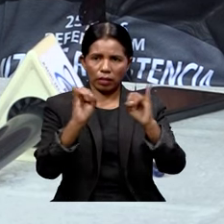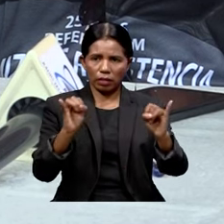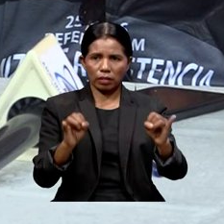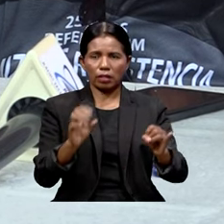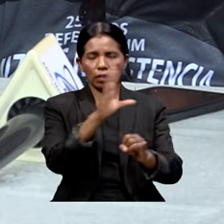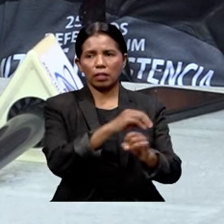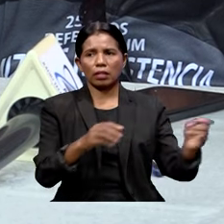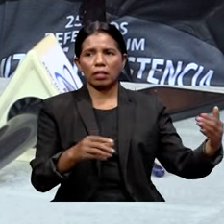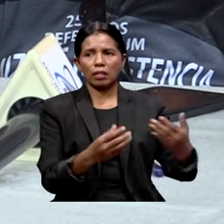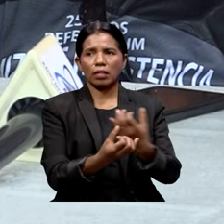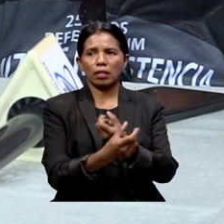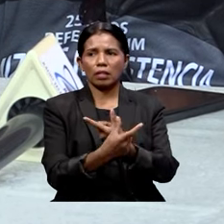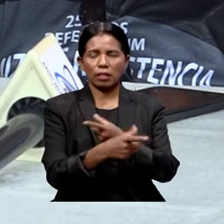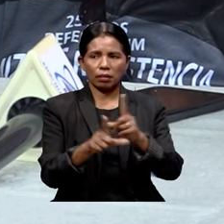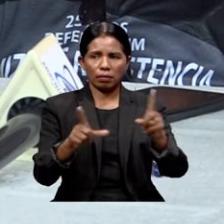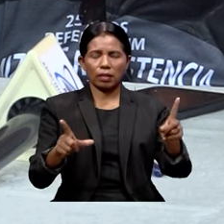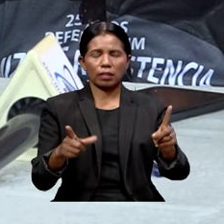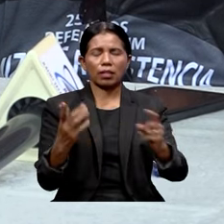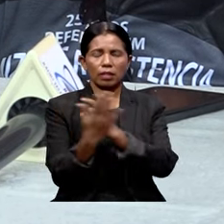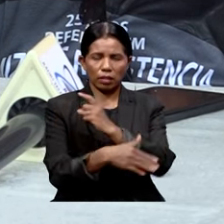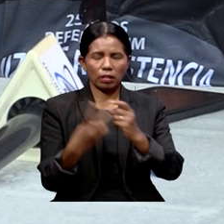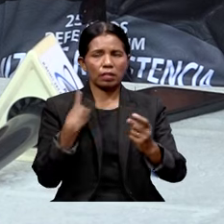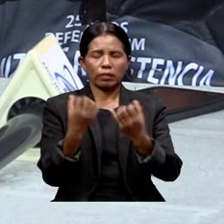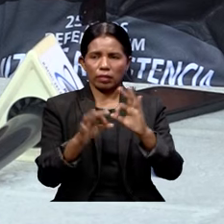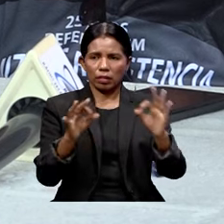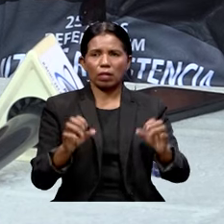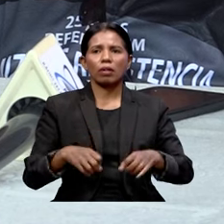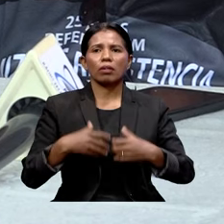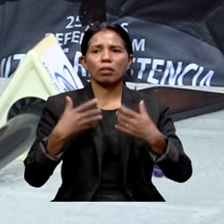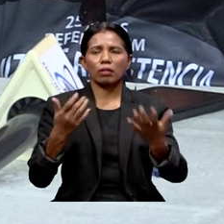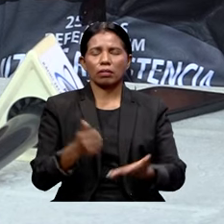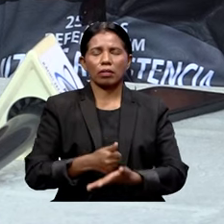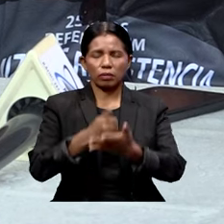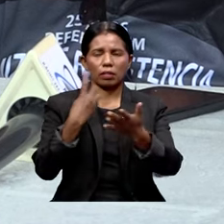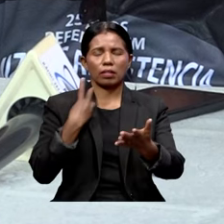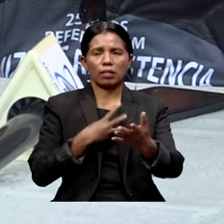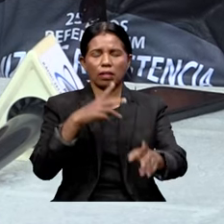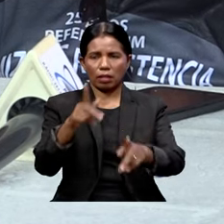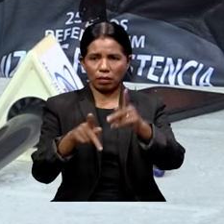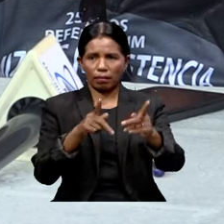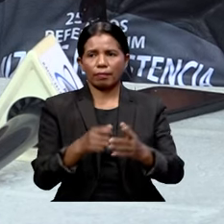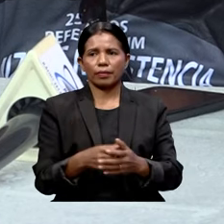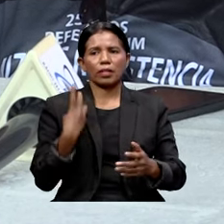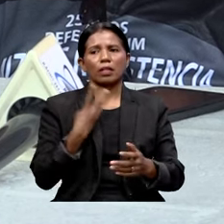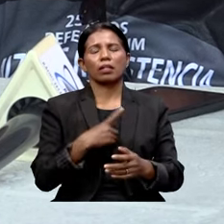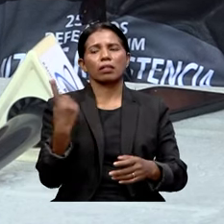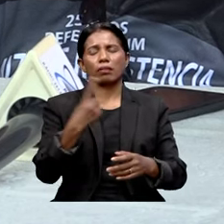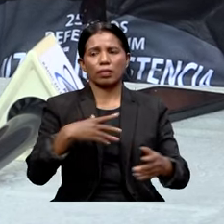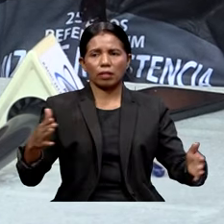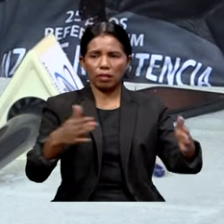tu liberta pati terlibat. Agora, oi sah tu liberta itu lepo. Ida ni mak, ita nafati halibur